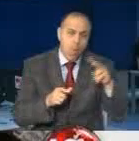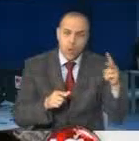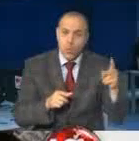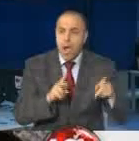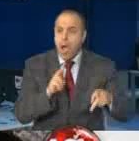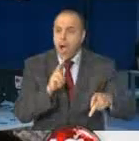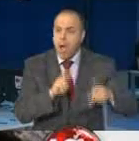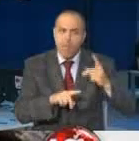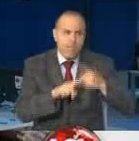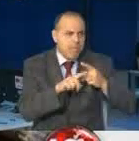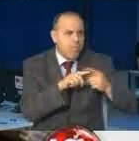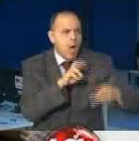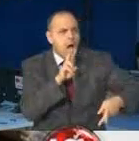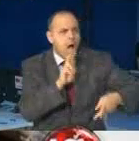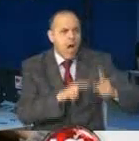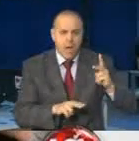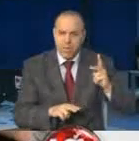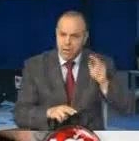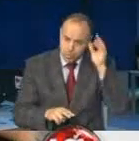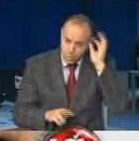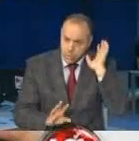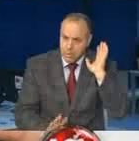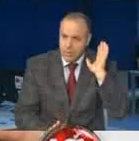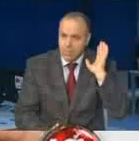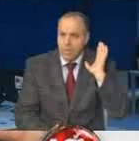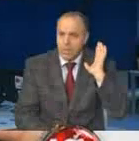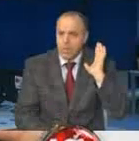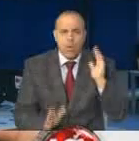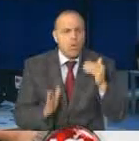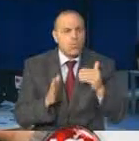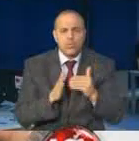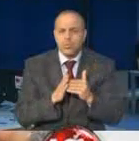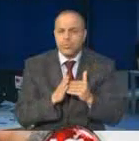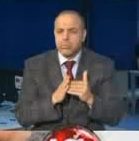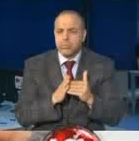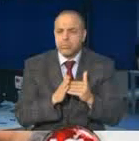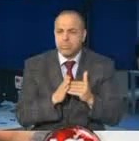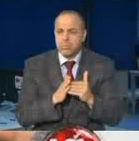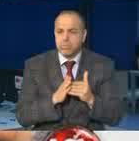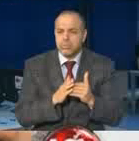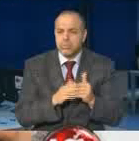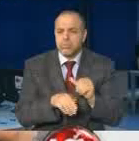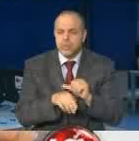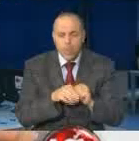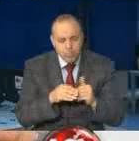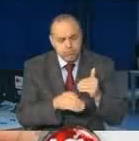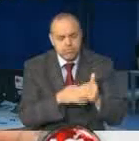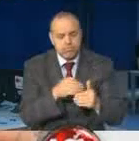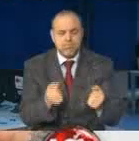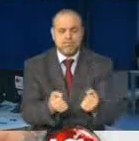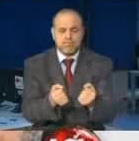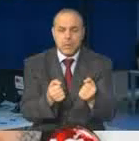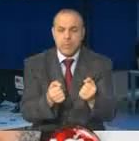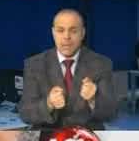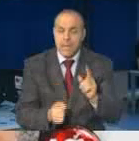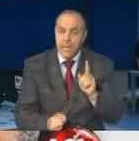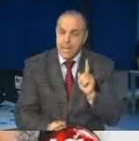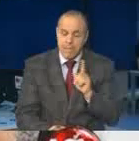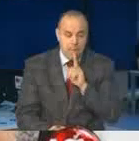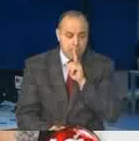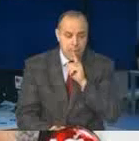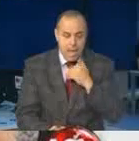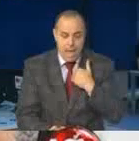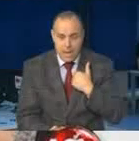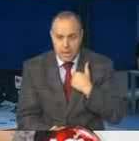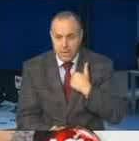صار أضعاف مضاعفة من اللي صار في تونس، ووصلوا ضمدوا جراحهم ومشوا لقدام. بالتالي ما يلزمش